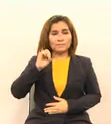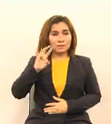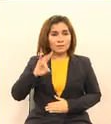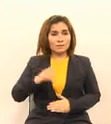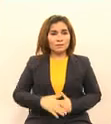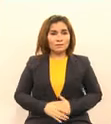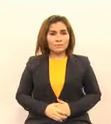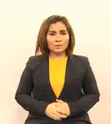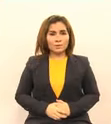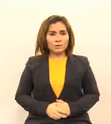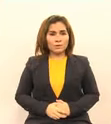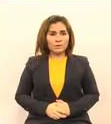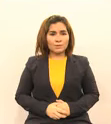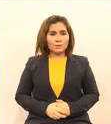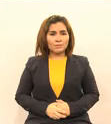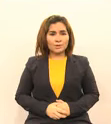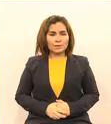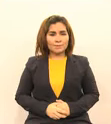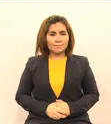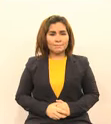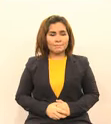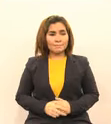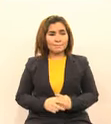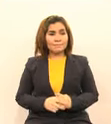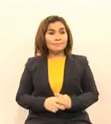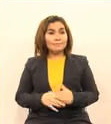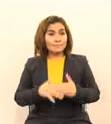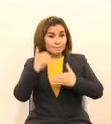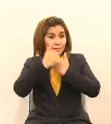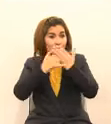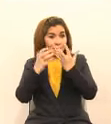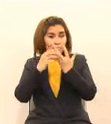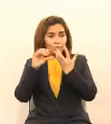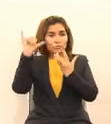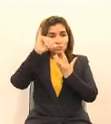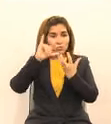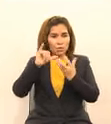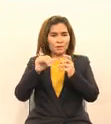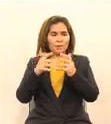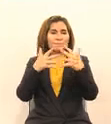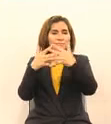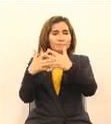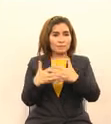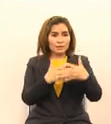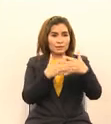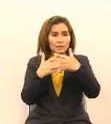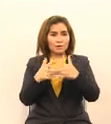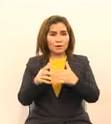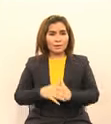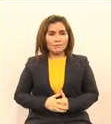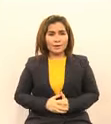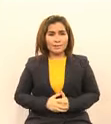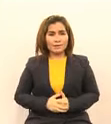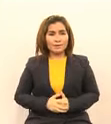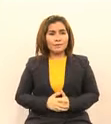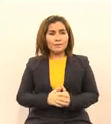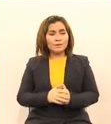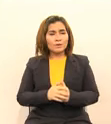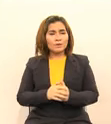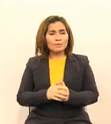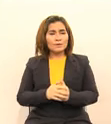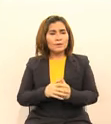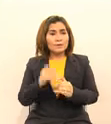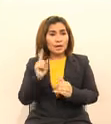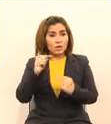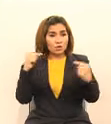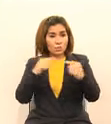ครับจะชี้เห็นว่าประเทศทางยุโรปกับอเมริกาเนี่ยนะครับก็ยังเป็นประเทศที่